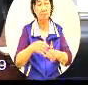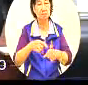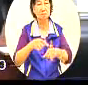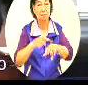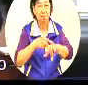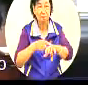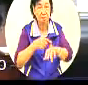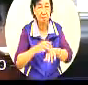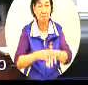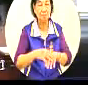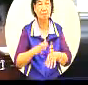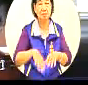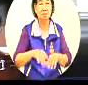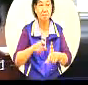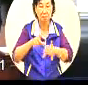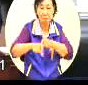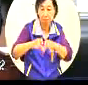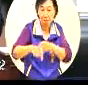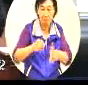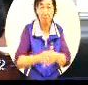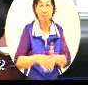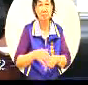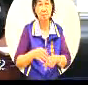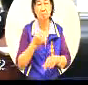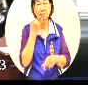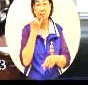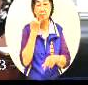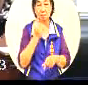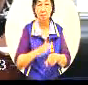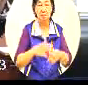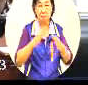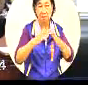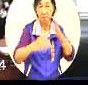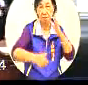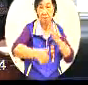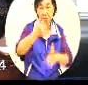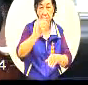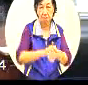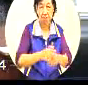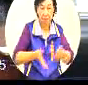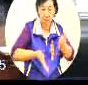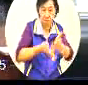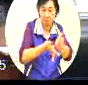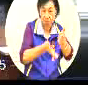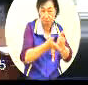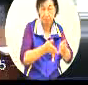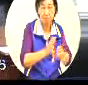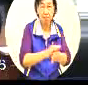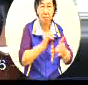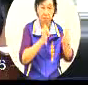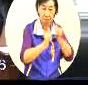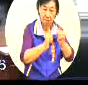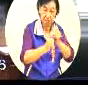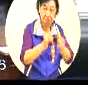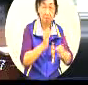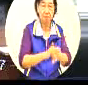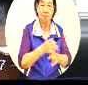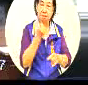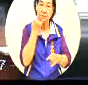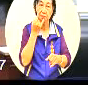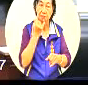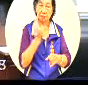有没有想过，也许我们更可以朝向鼓励民众就能够直接通行，用徒步的方